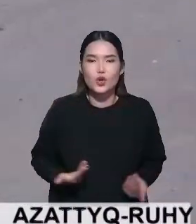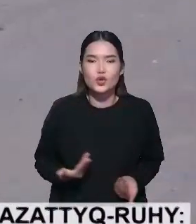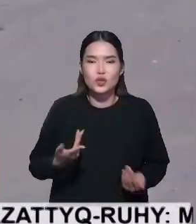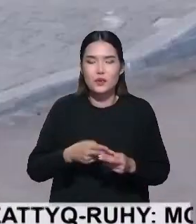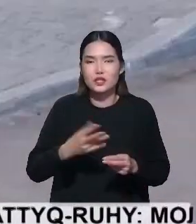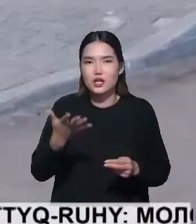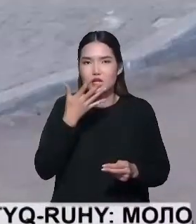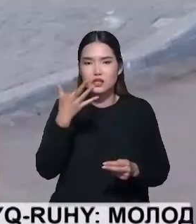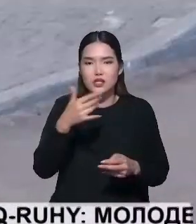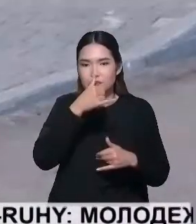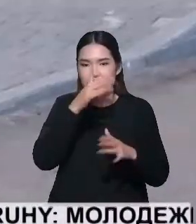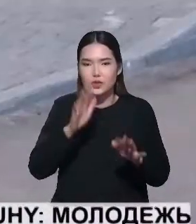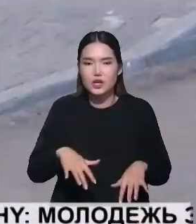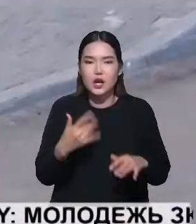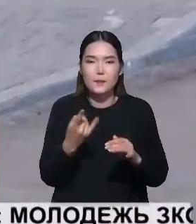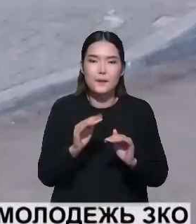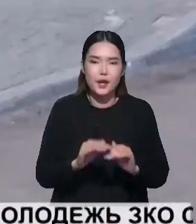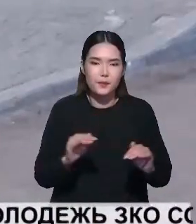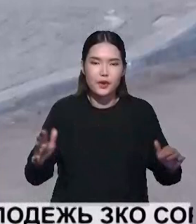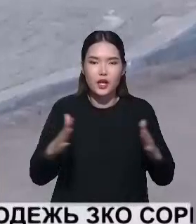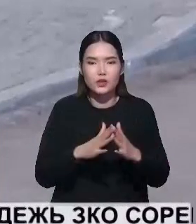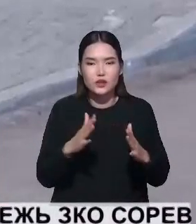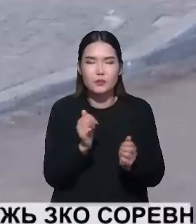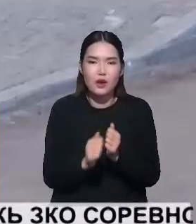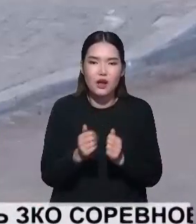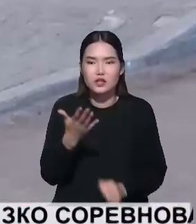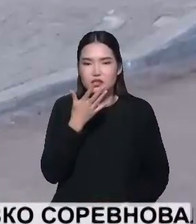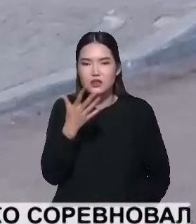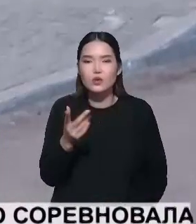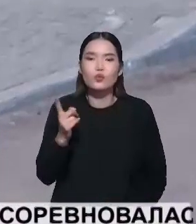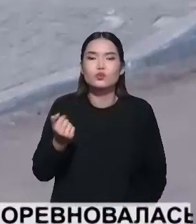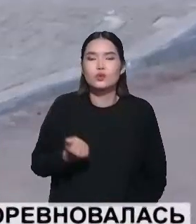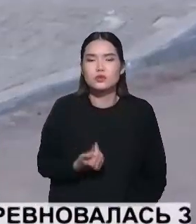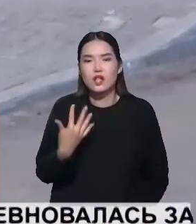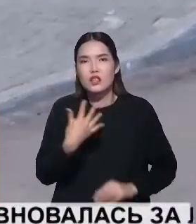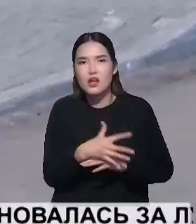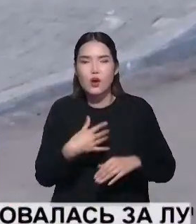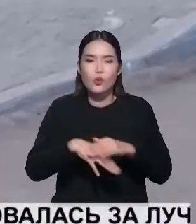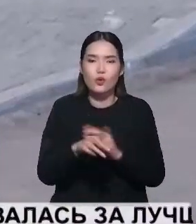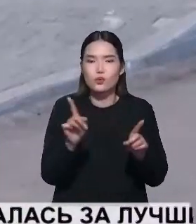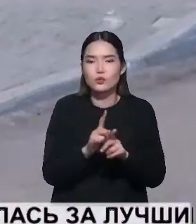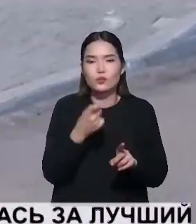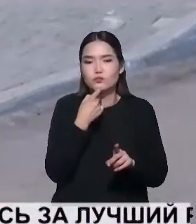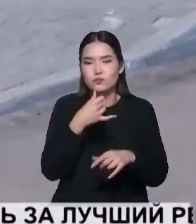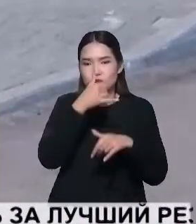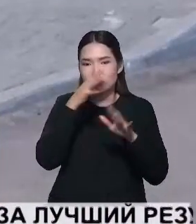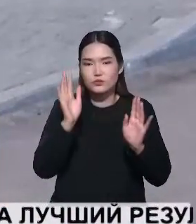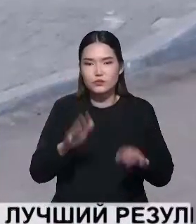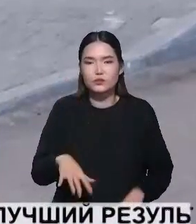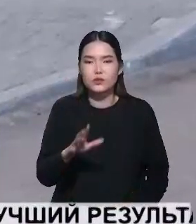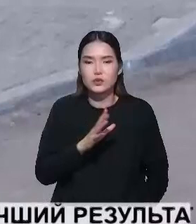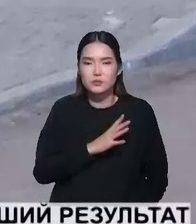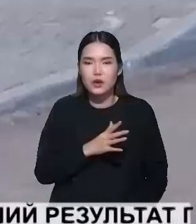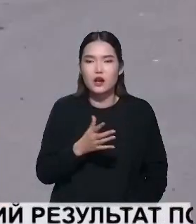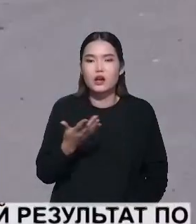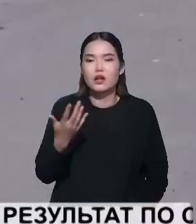дышать нечем. Маленькие постоянно в доме, они постоянно этим дышат. Приходится постоянно находиться на улице, потому что в доме невыносимо. Вот поспали,